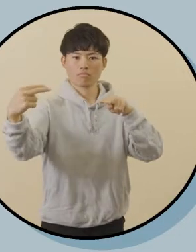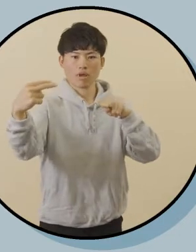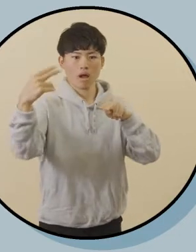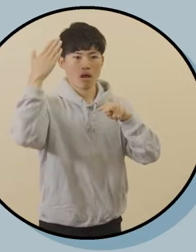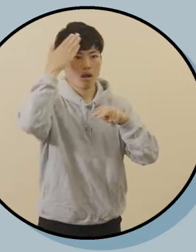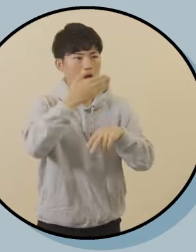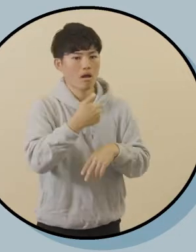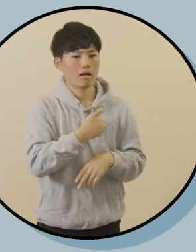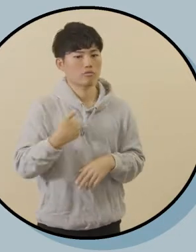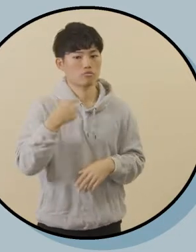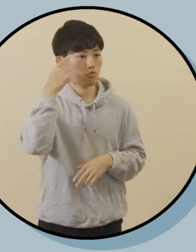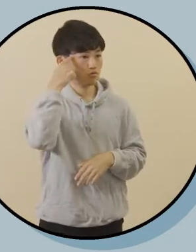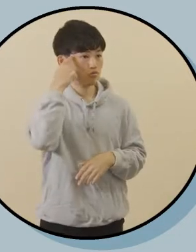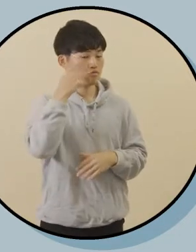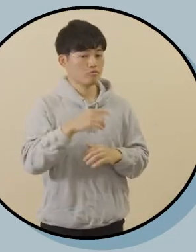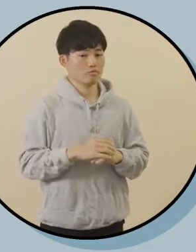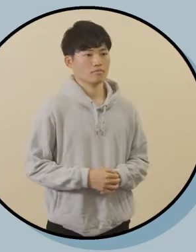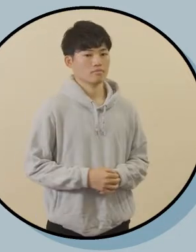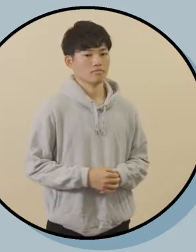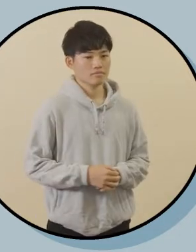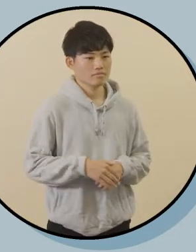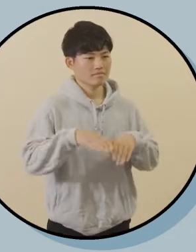ゃないのかなと思っているんですね。でもなんか